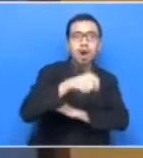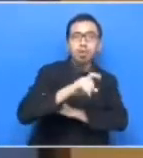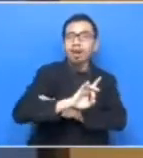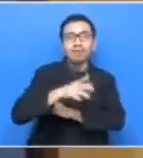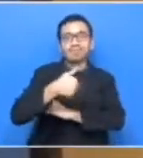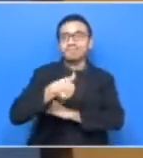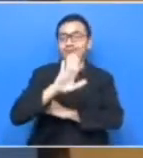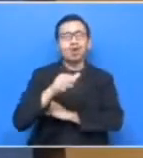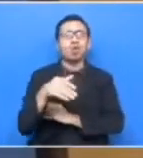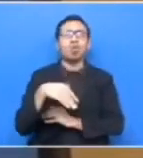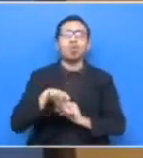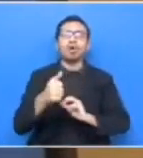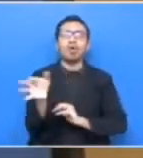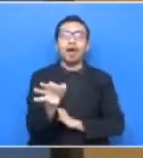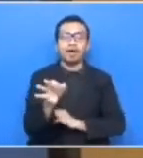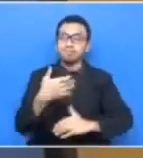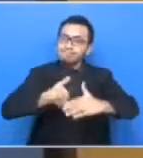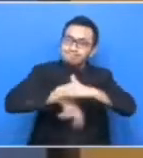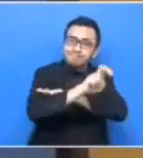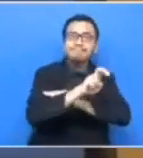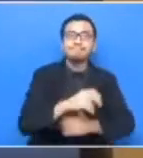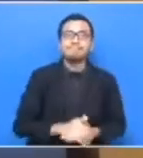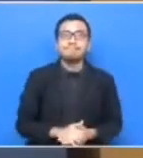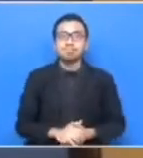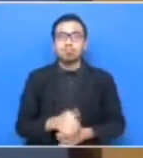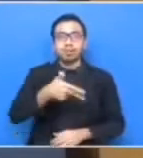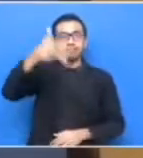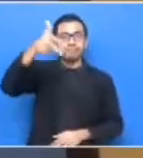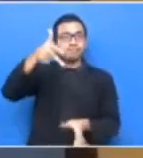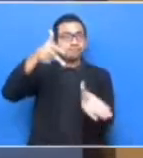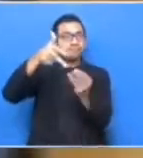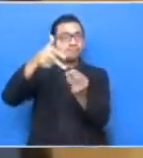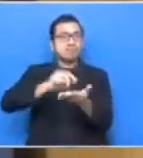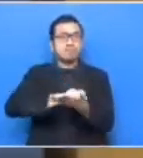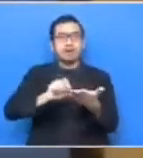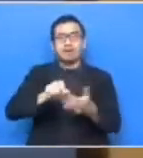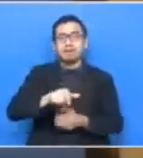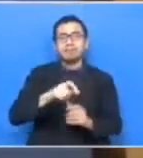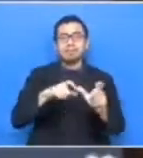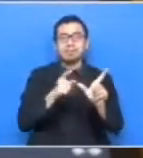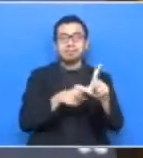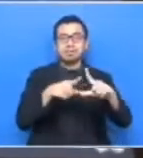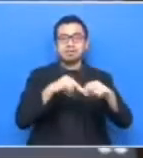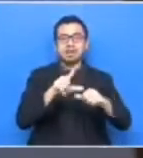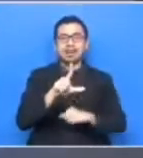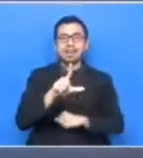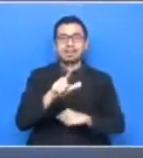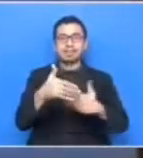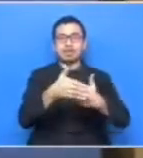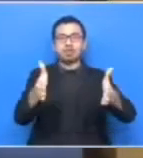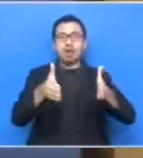adalah rekaman kamera pemantau RSUD anutapura Palu saat pasien bernama Syahrial pertama kali kabur dari ruang isolasi pada